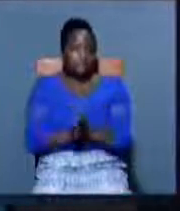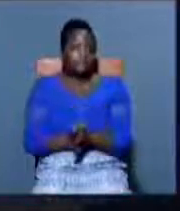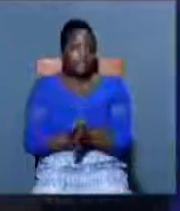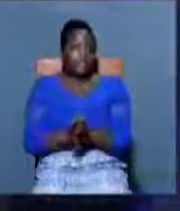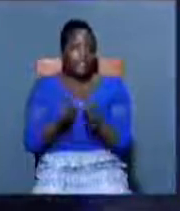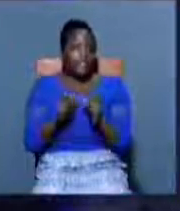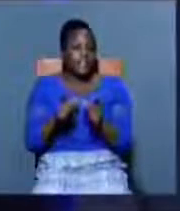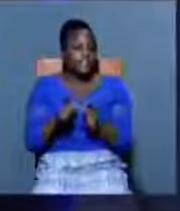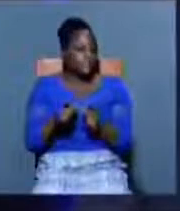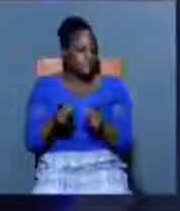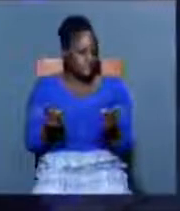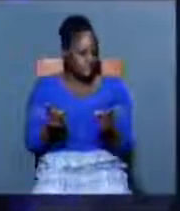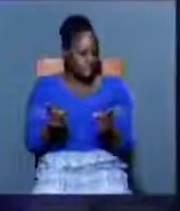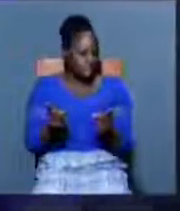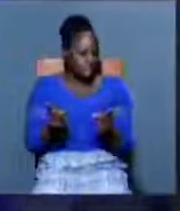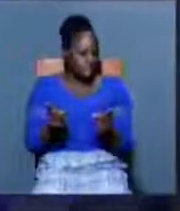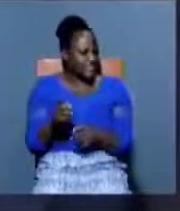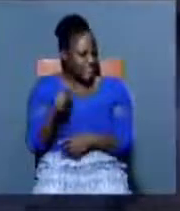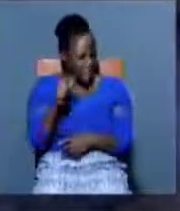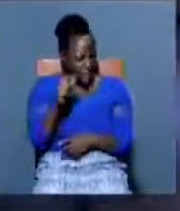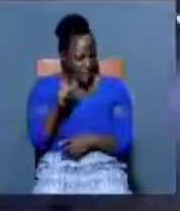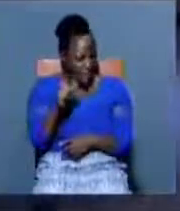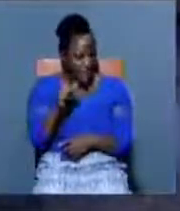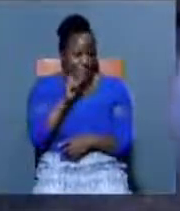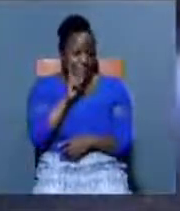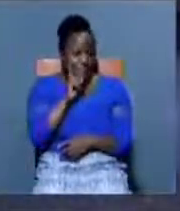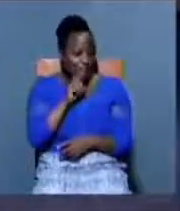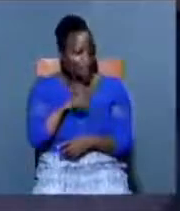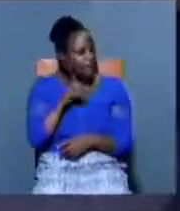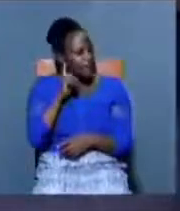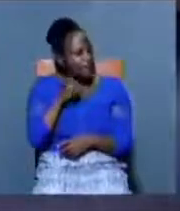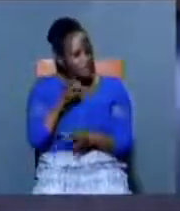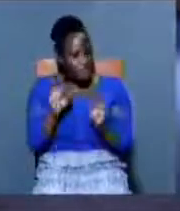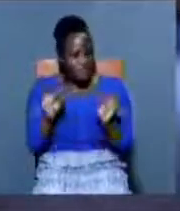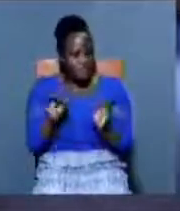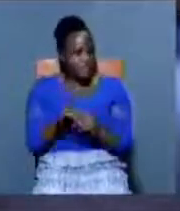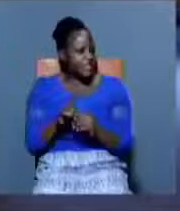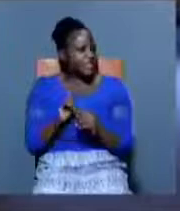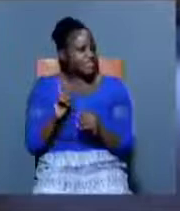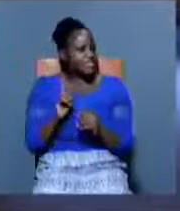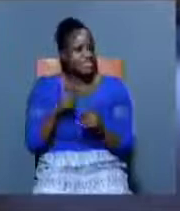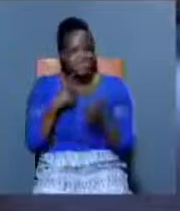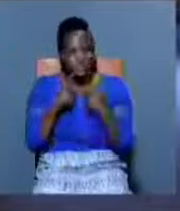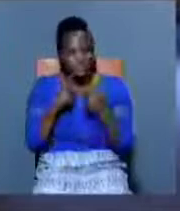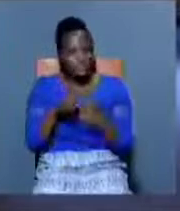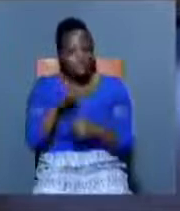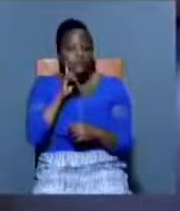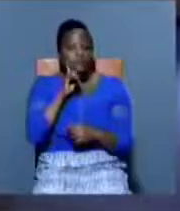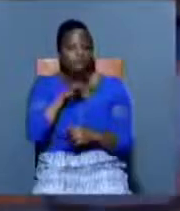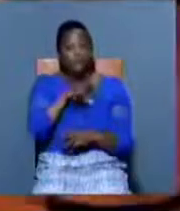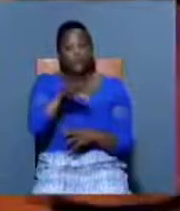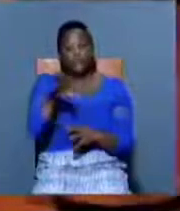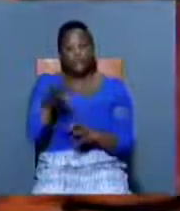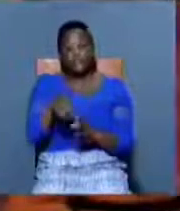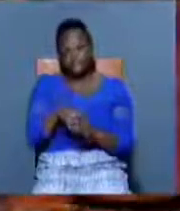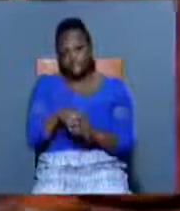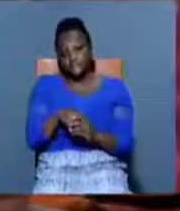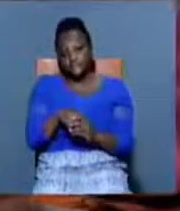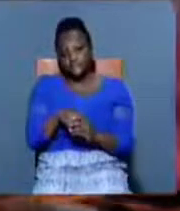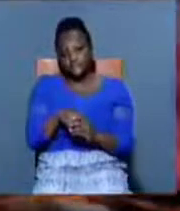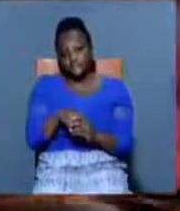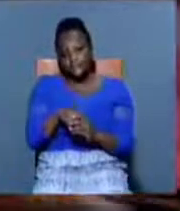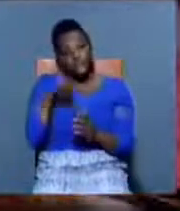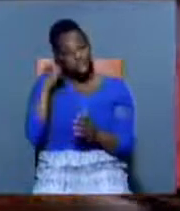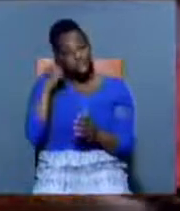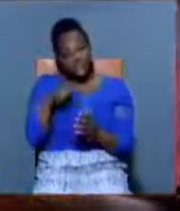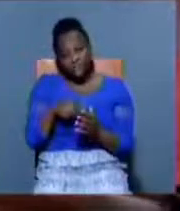Lakini tofauti kidogo na wakina mama. Na naomba unielewe ninachokifundisha, sizungumziwa na mama wote. Nikupe tu